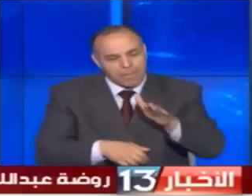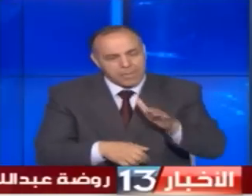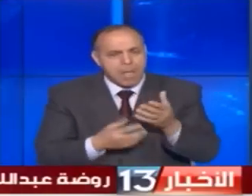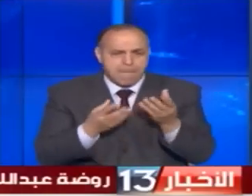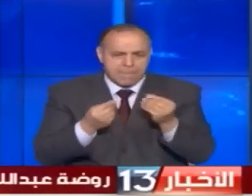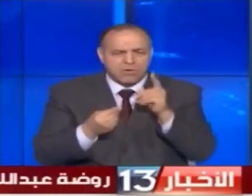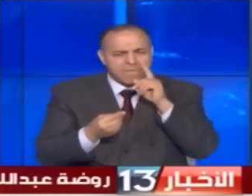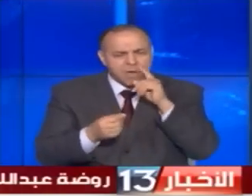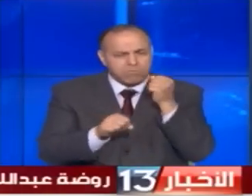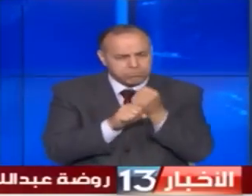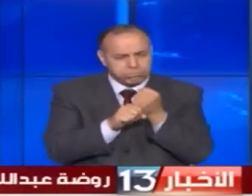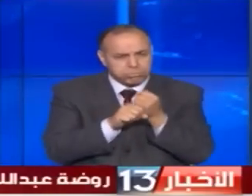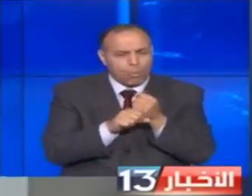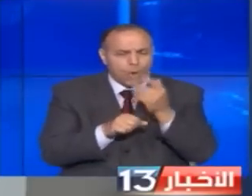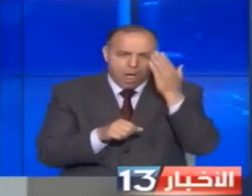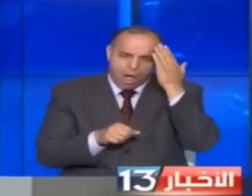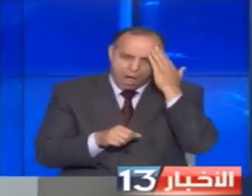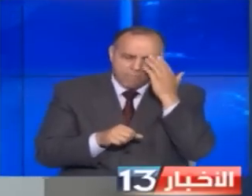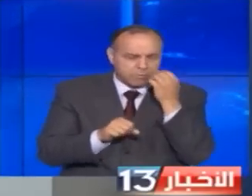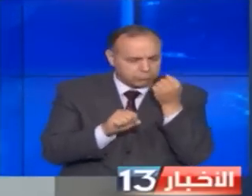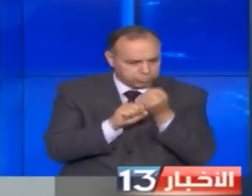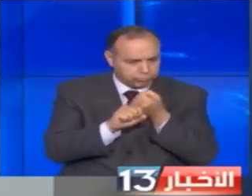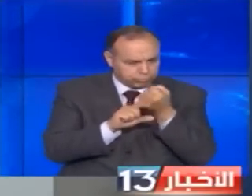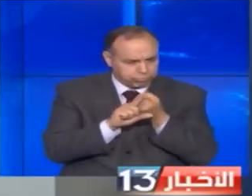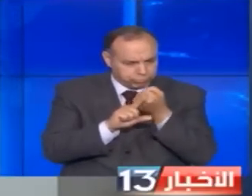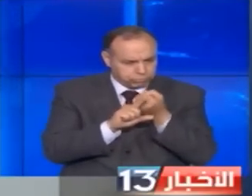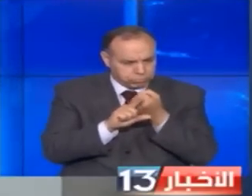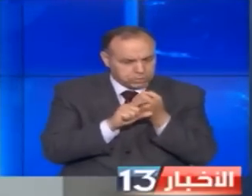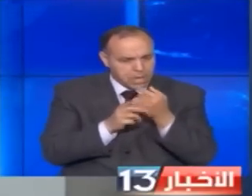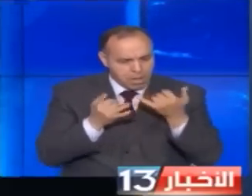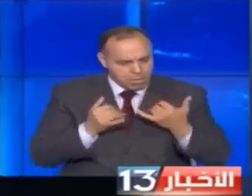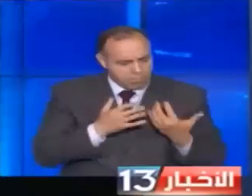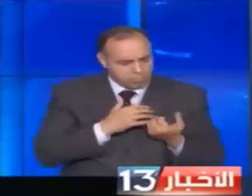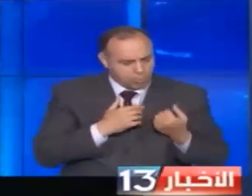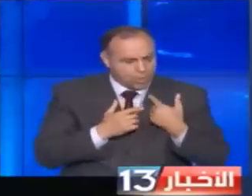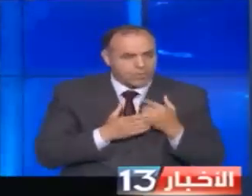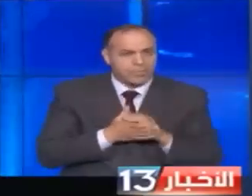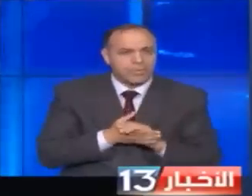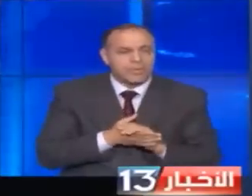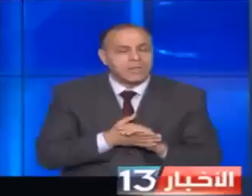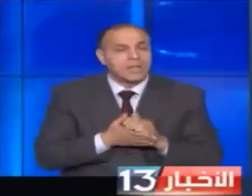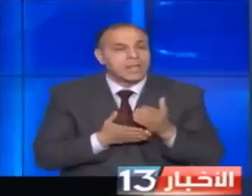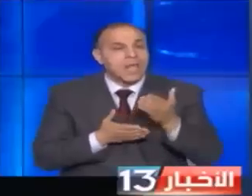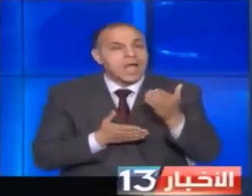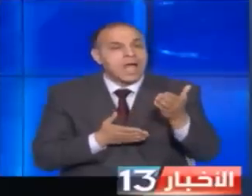كل امراه من مواقعها قاده ناضل وقال صوتي دراستها النظام